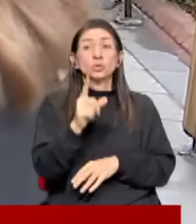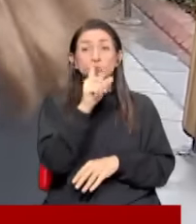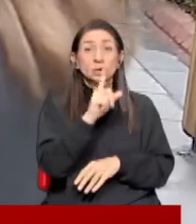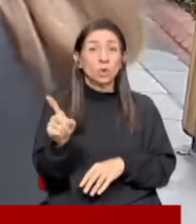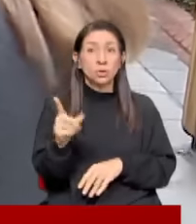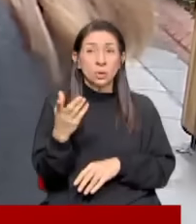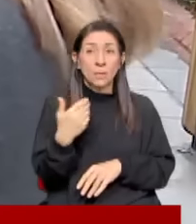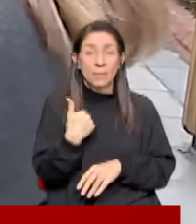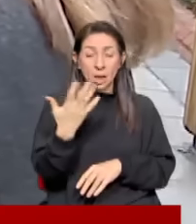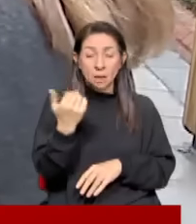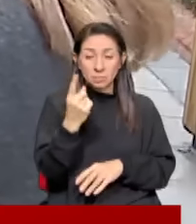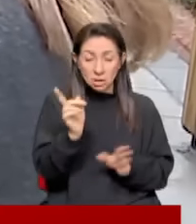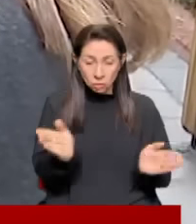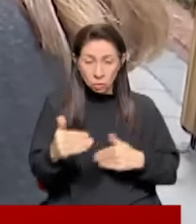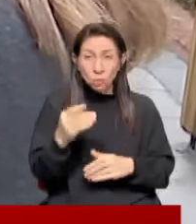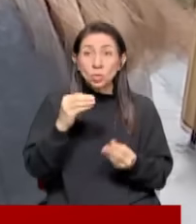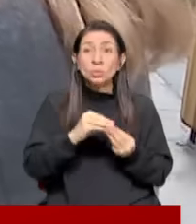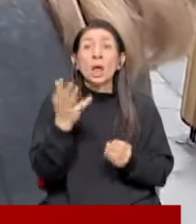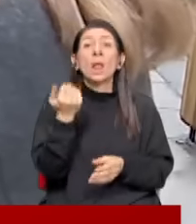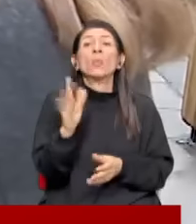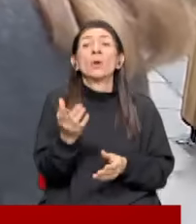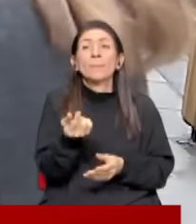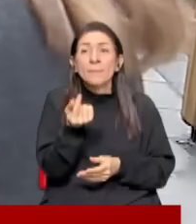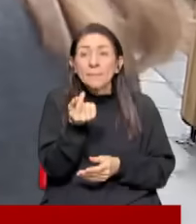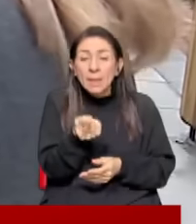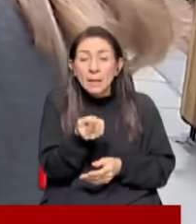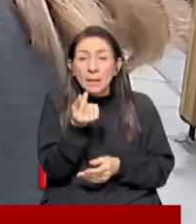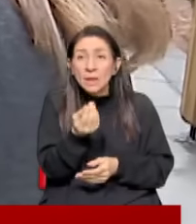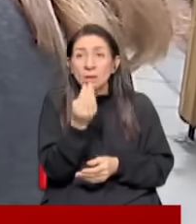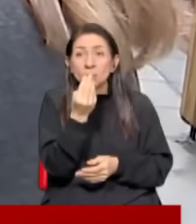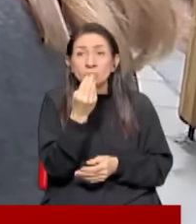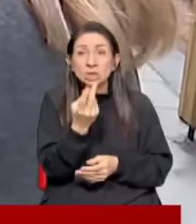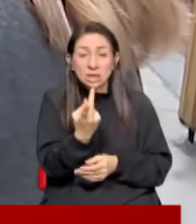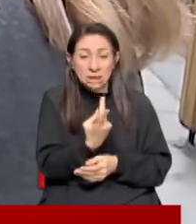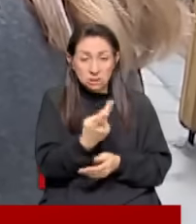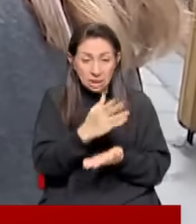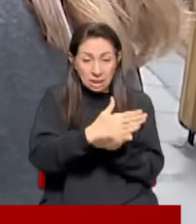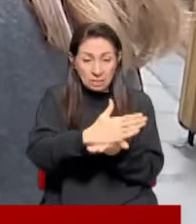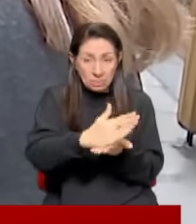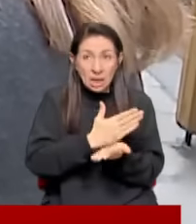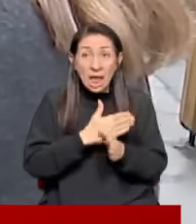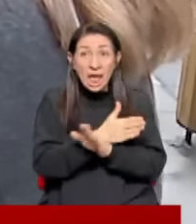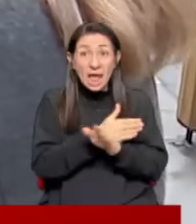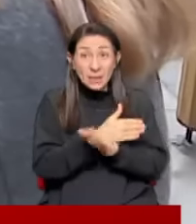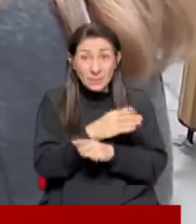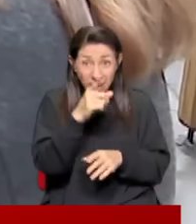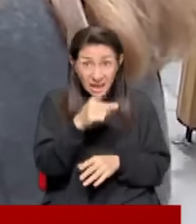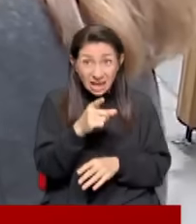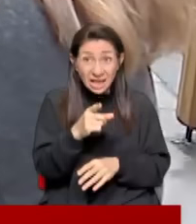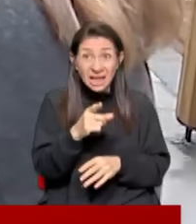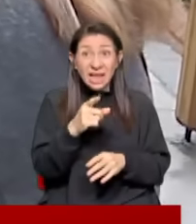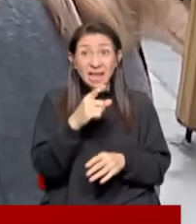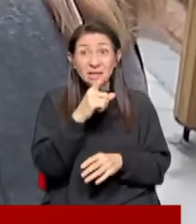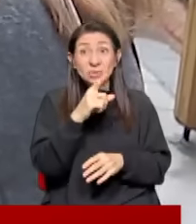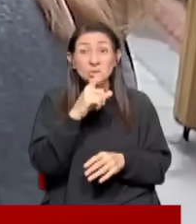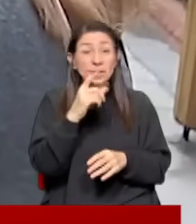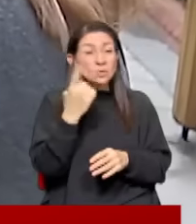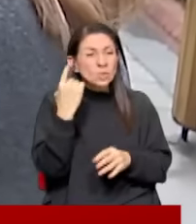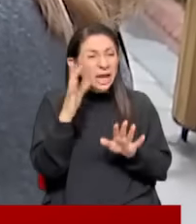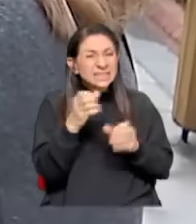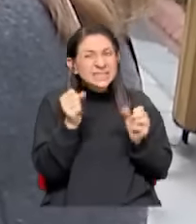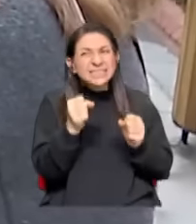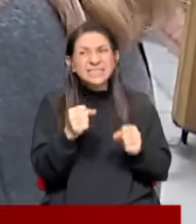lira. Ben ayda bir kule yumurta alamıyorum. Yarım yarım yumurta yiyoruz. İki kişi. Ekmeğe inanır mısın sana? Demet'te dünden kalan